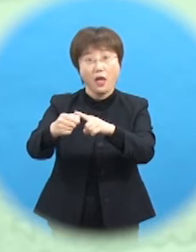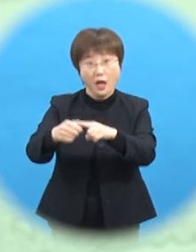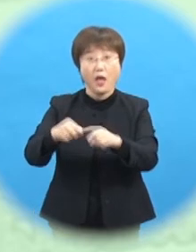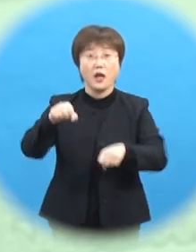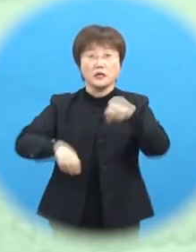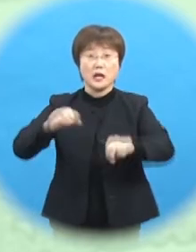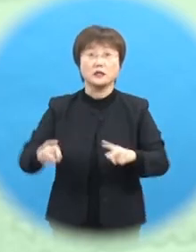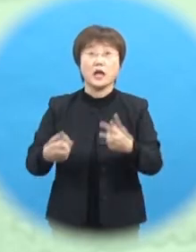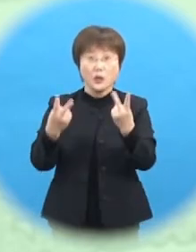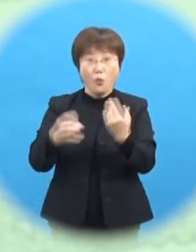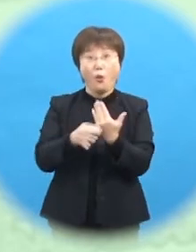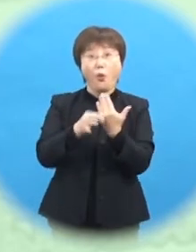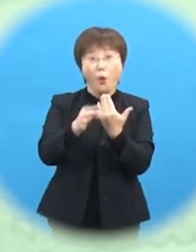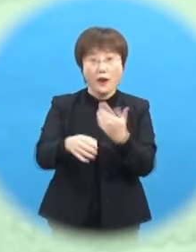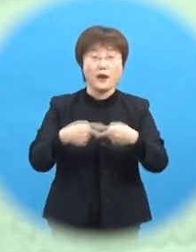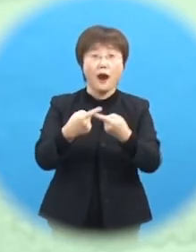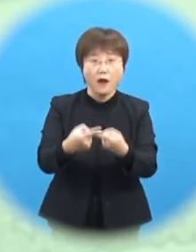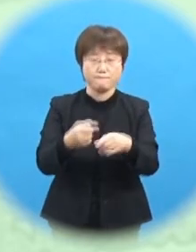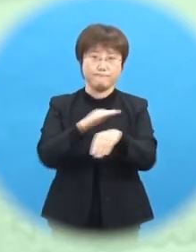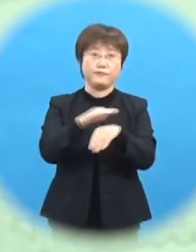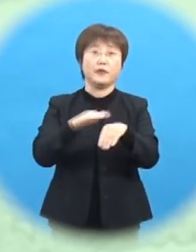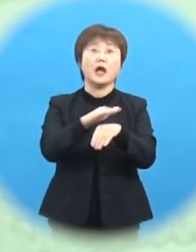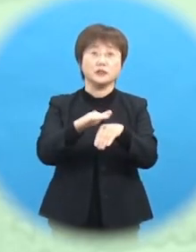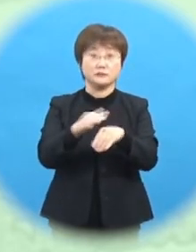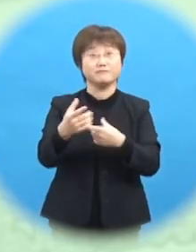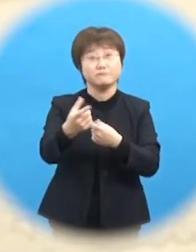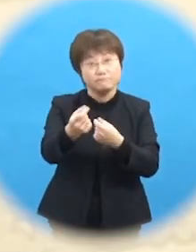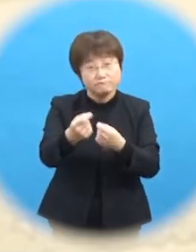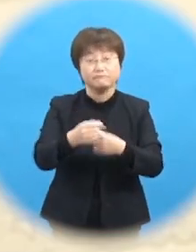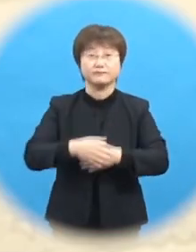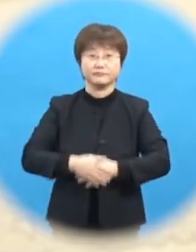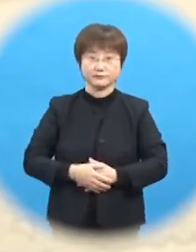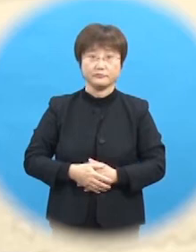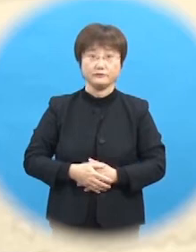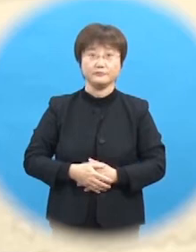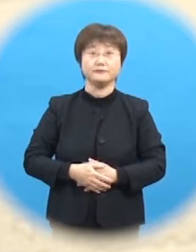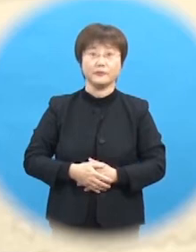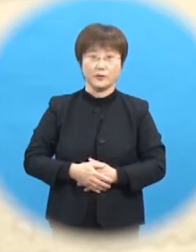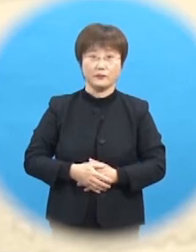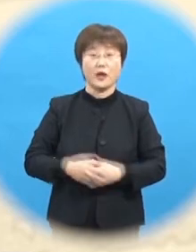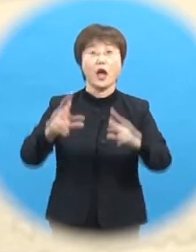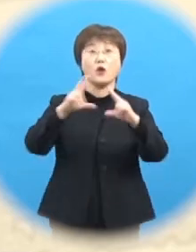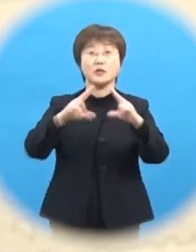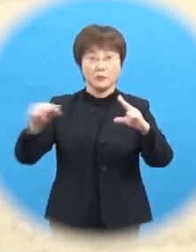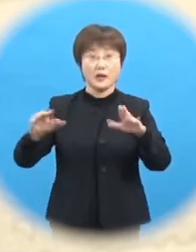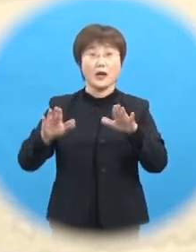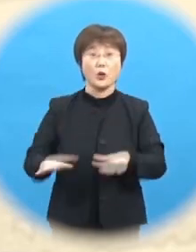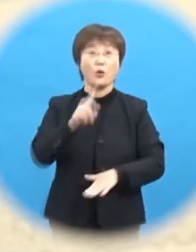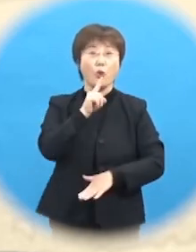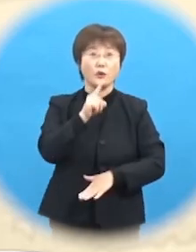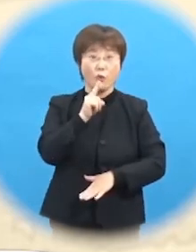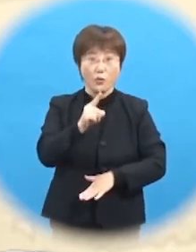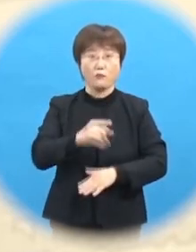転車用の保険に加入することも大切ですね。それではフジッピーから今日の